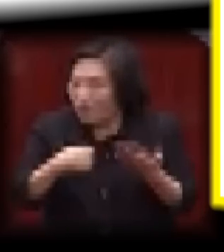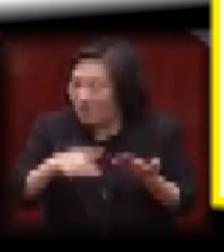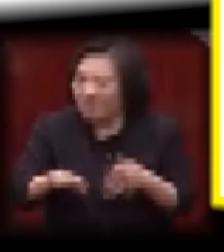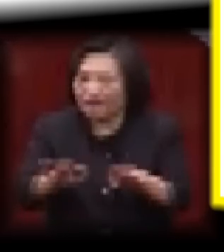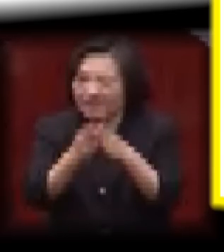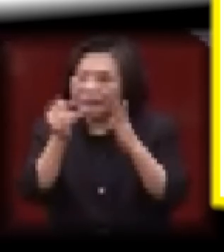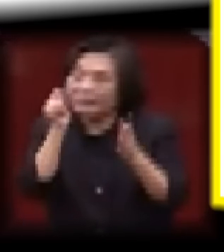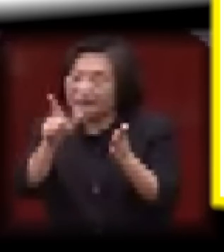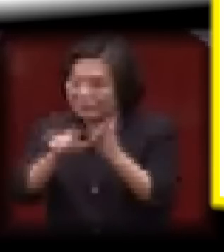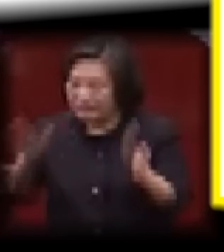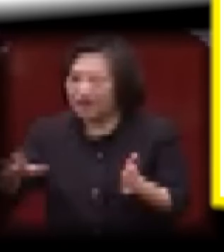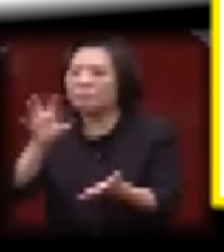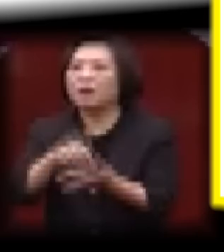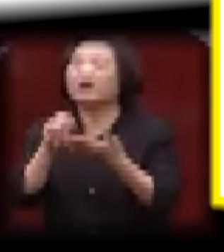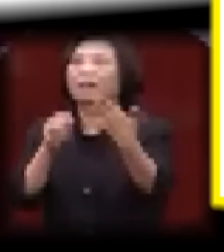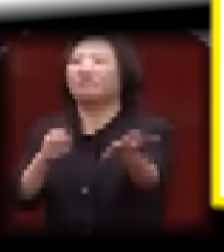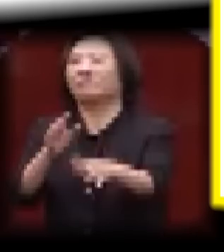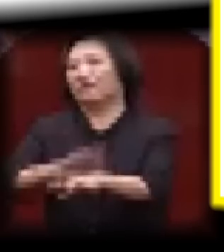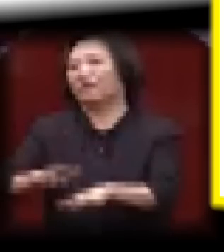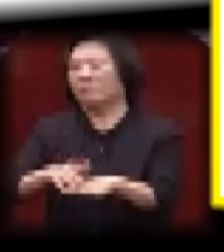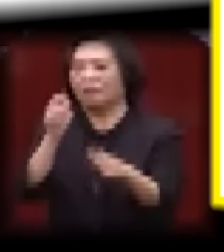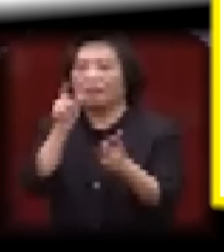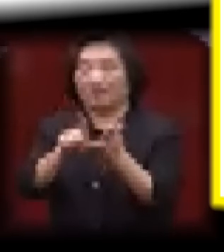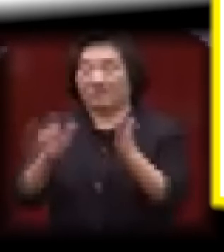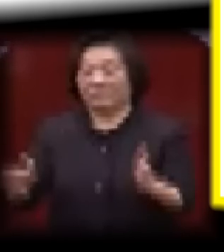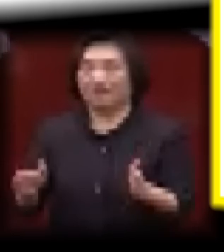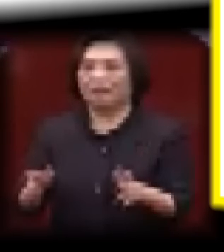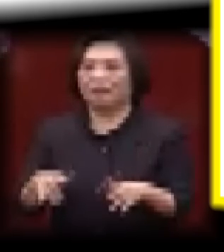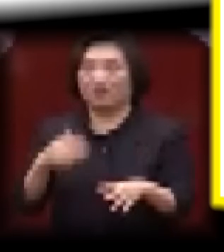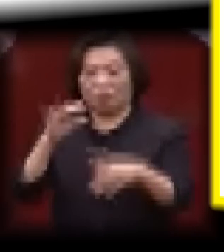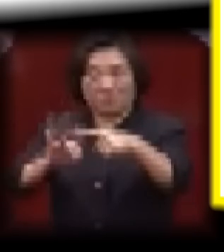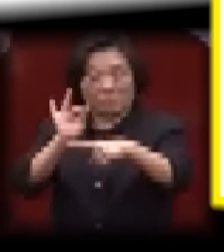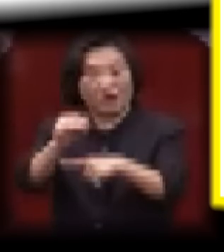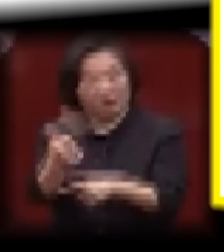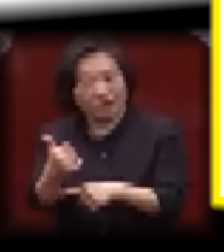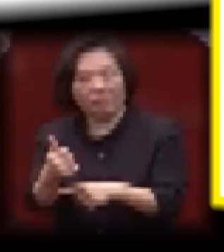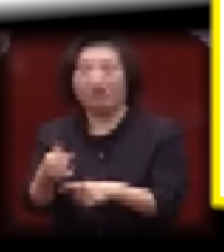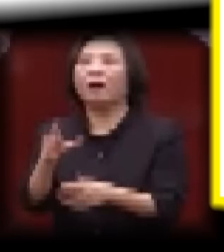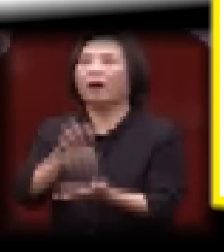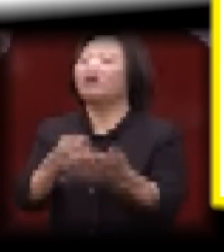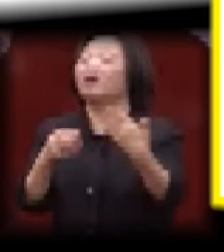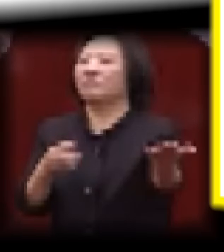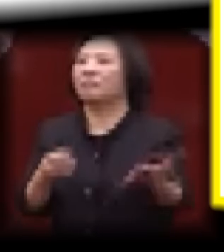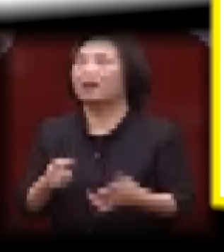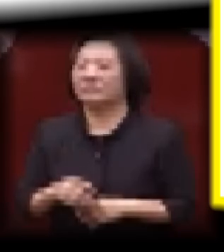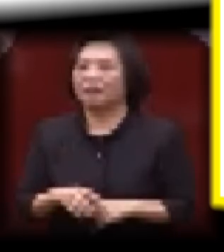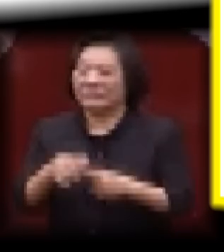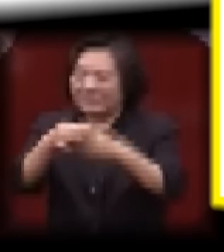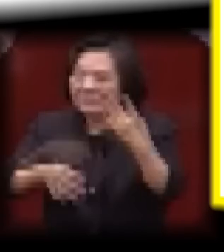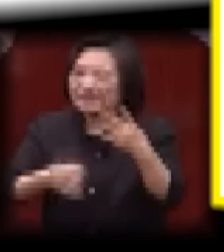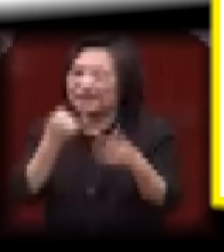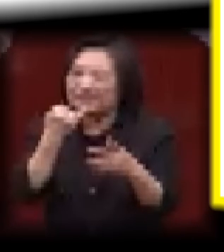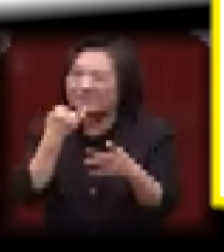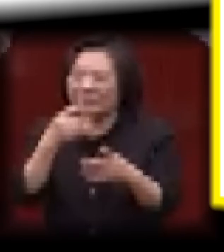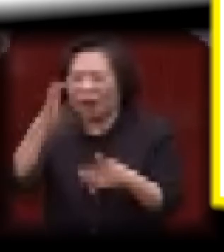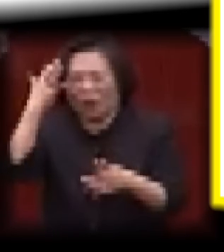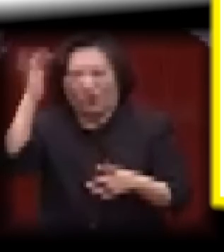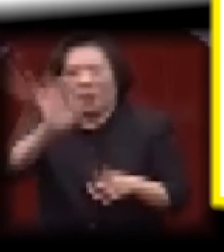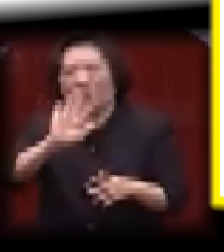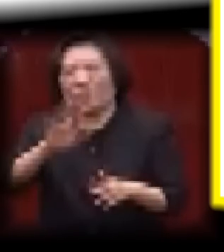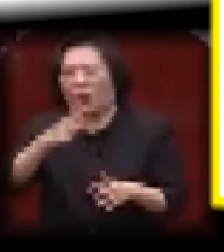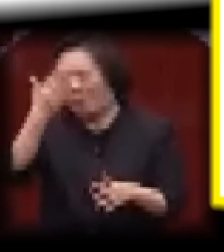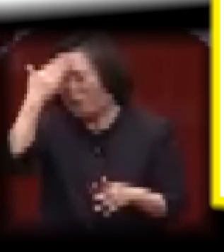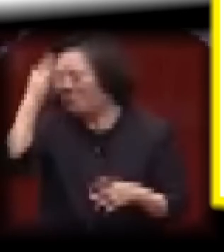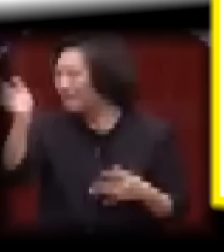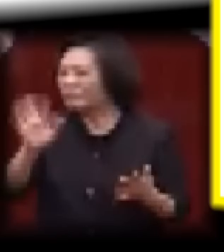六个月内画建造给人家。如果他是100%同意的话，我们需要说哈，透过流程的简化更有效率的提高整个政府